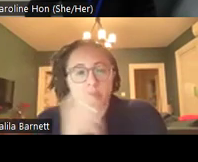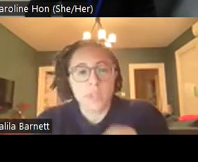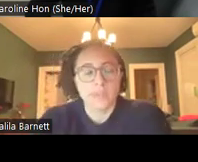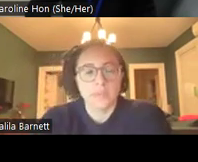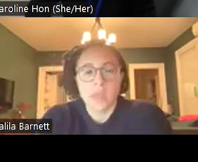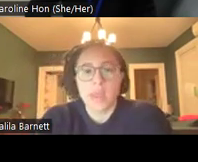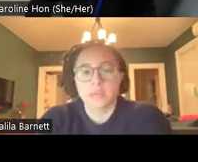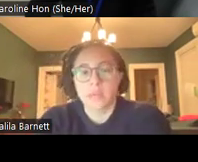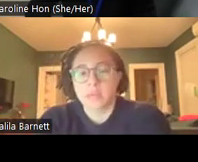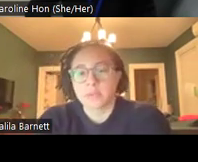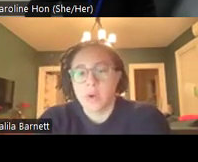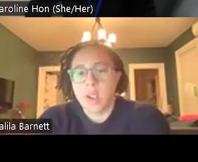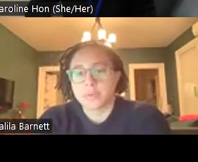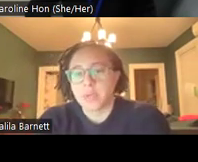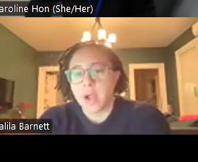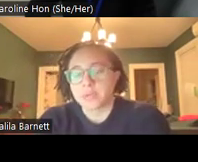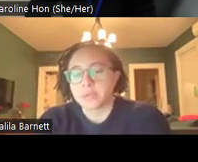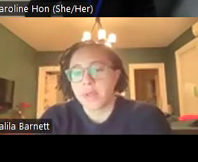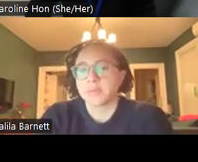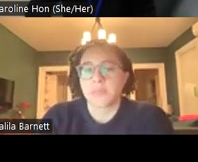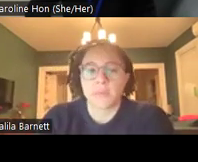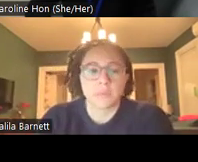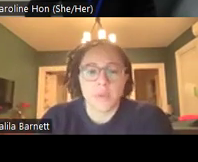phòng và